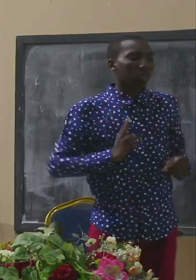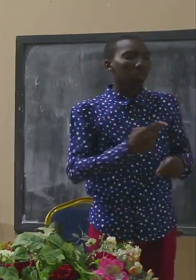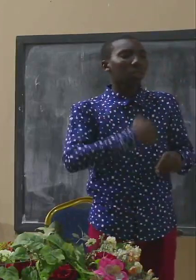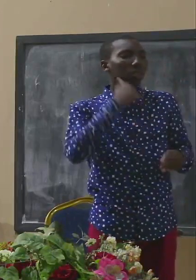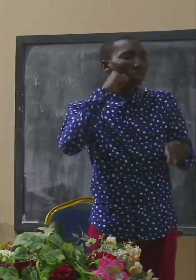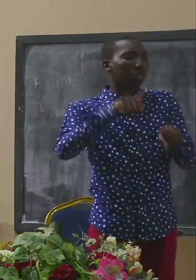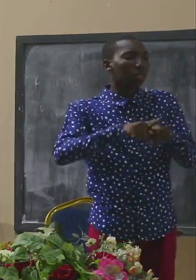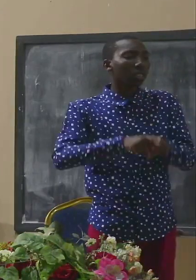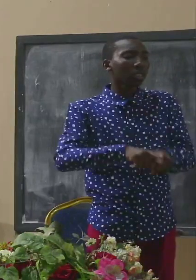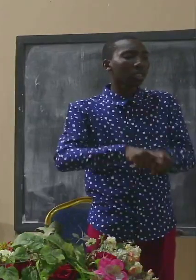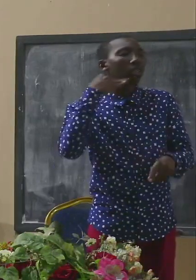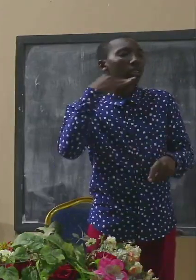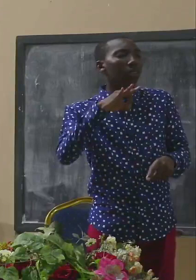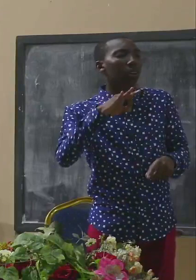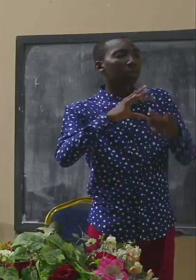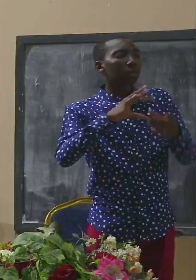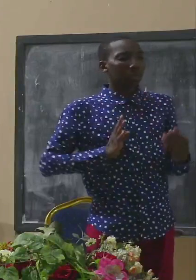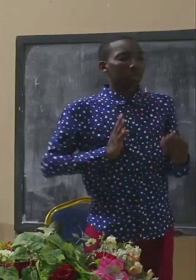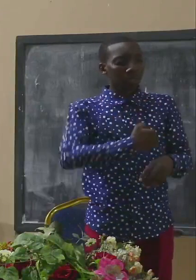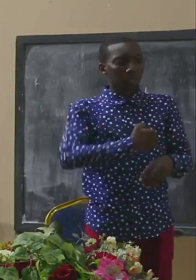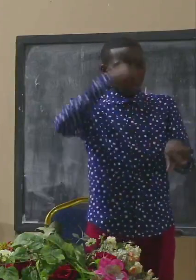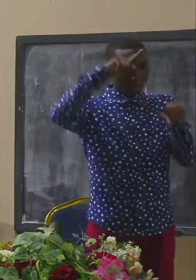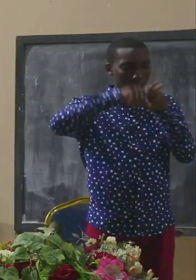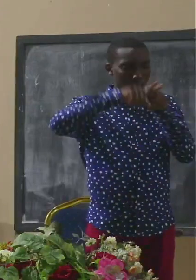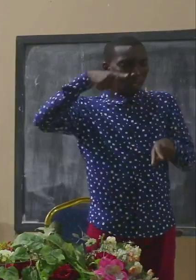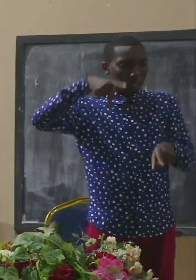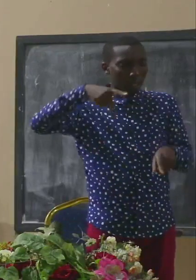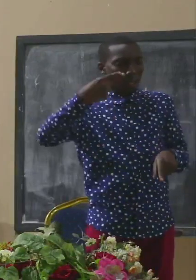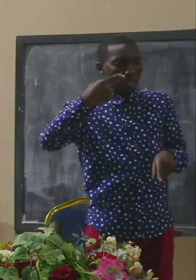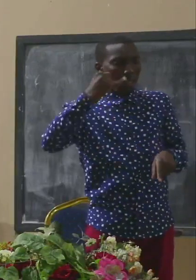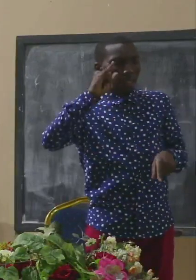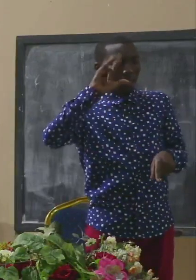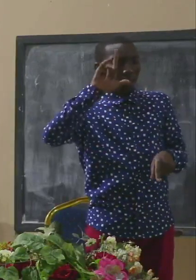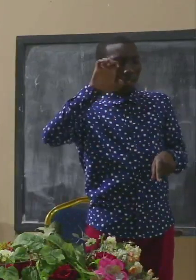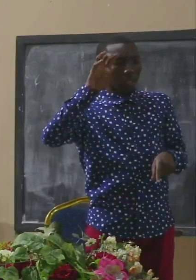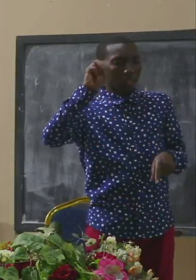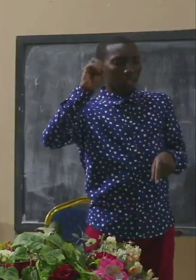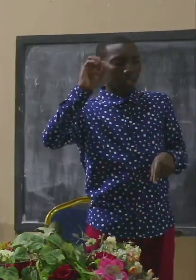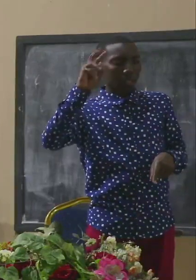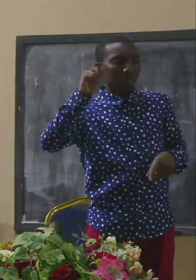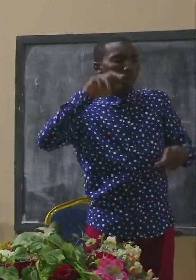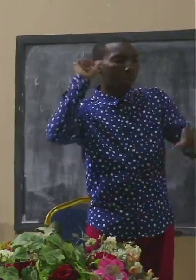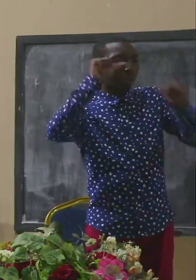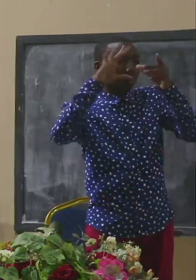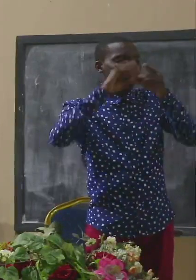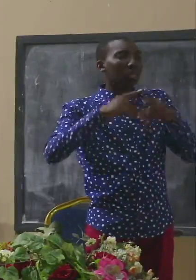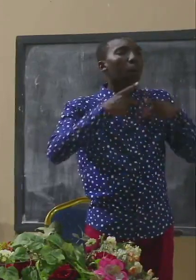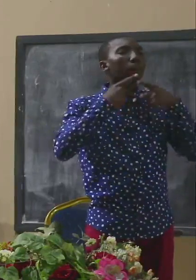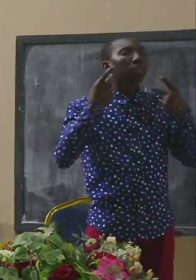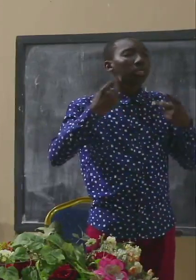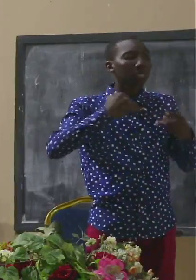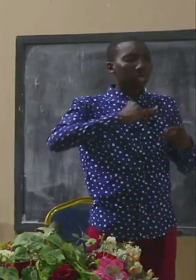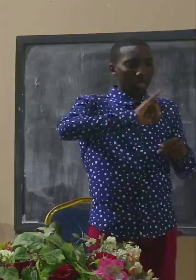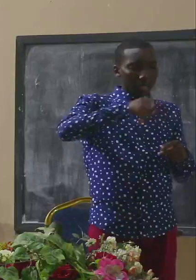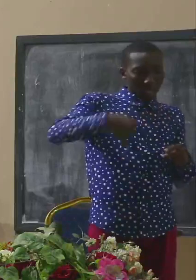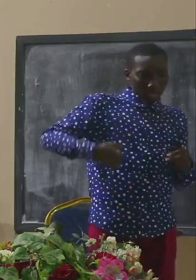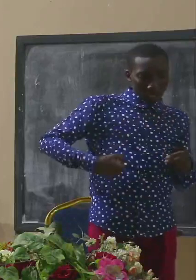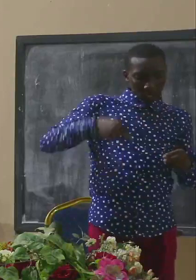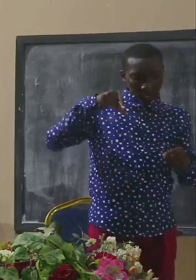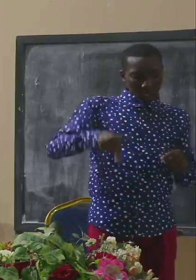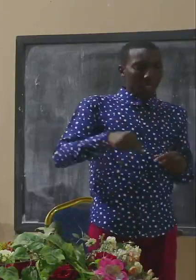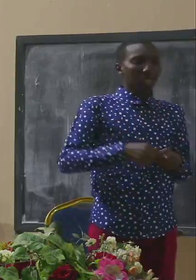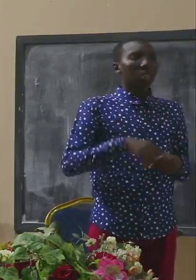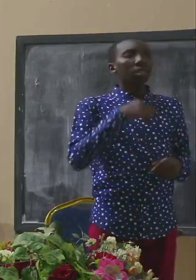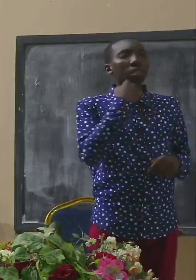Souviens-toi de notre sœur, la femme de Frère Philémon. Pasteur Jacques. Et souviens-toi également du pasteur Jacques.